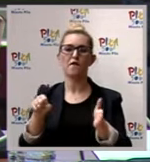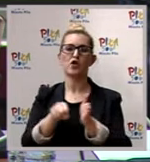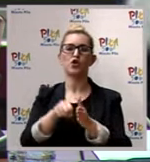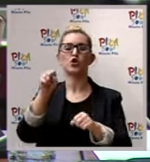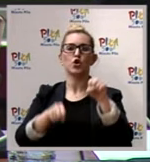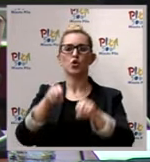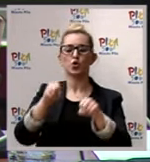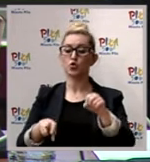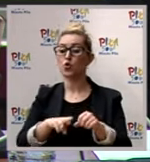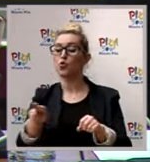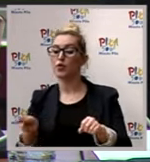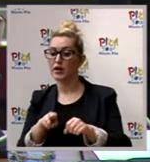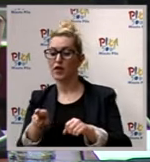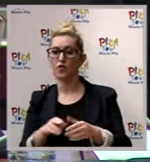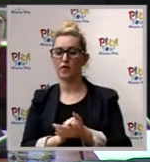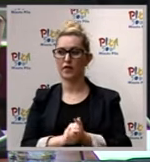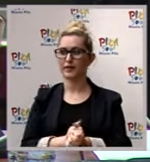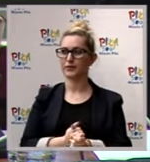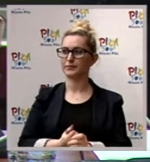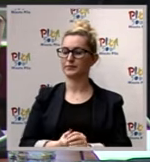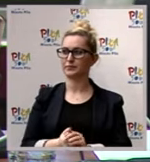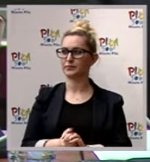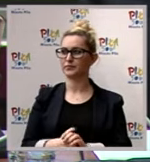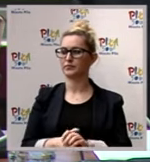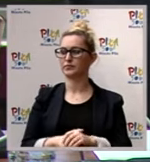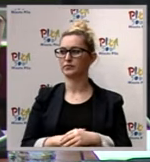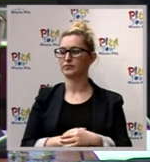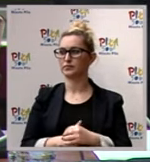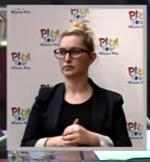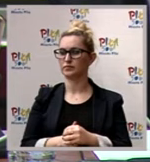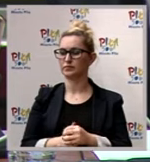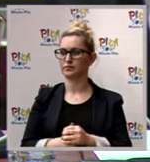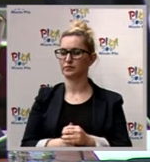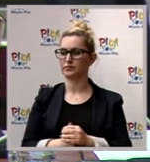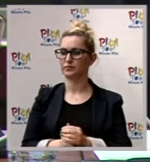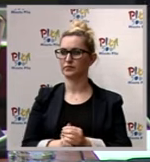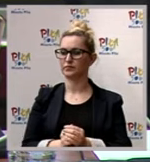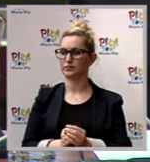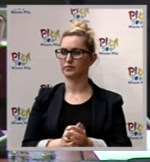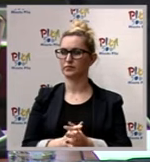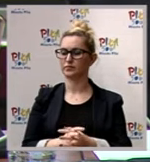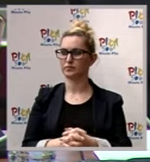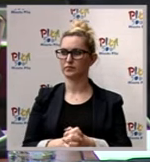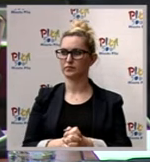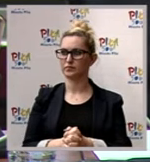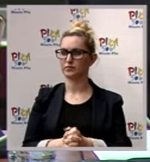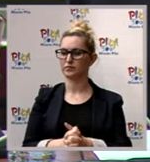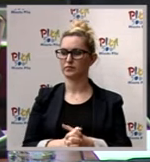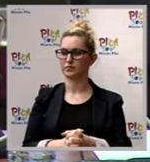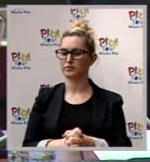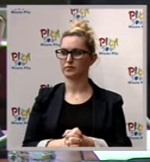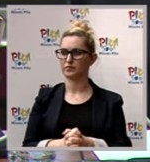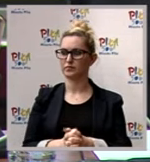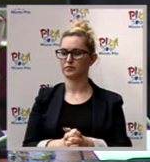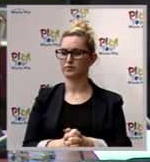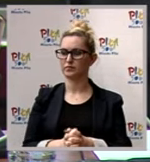właściwości sądów rejonowych w Chodzieży, Pile, Trzciance, Wągrowcu i Złotowie, z wyłączeniem spraw z zakresu prawa pracy